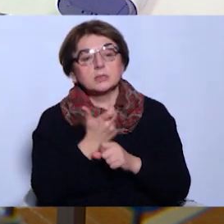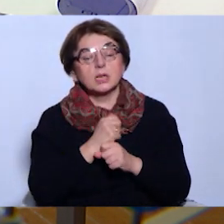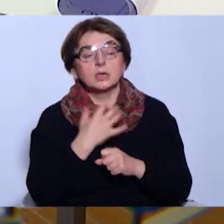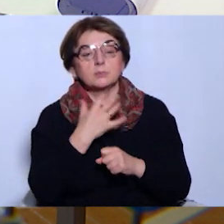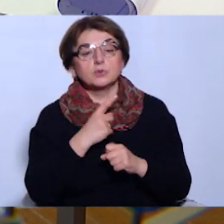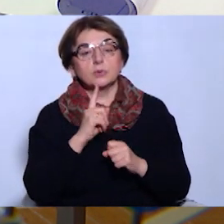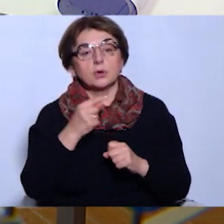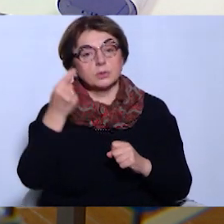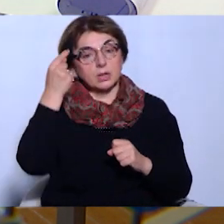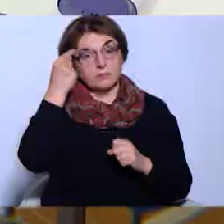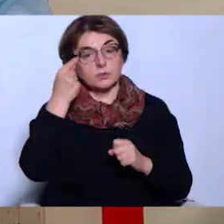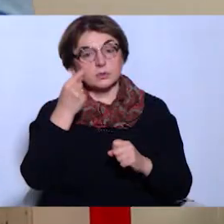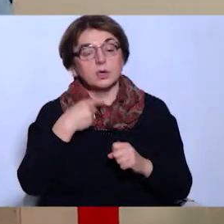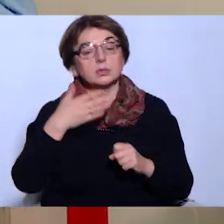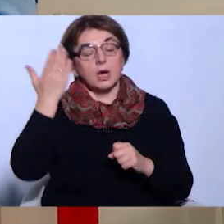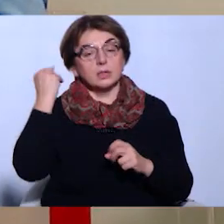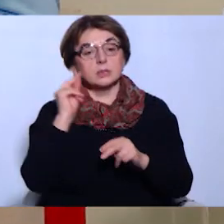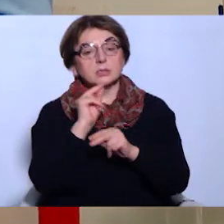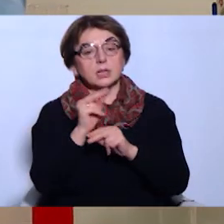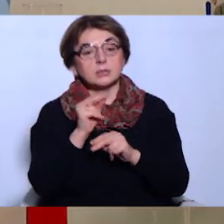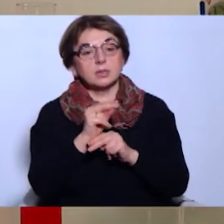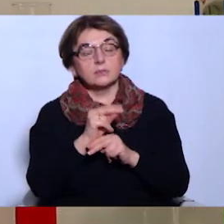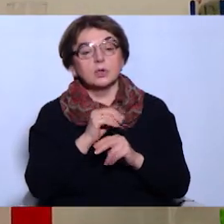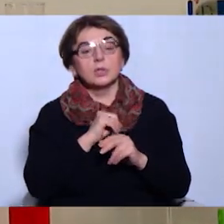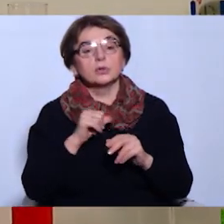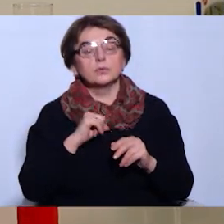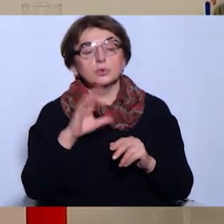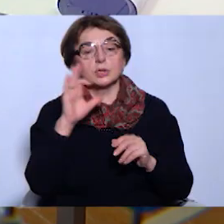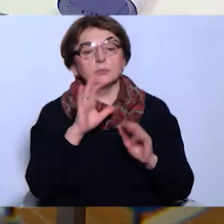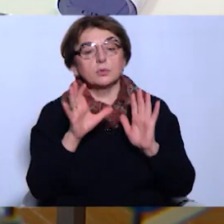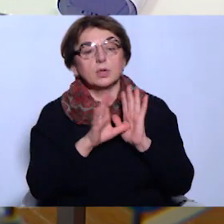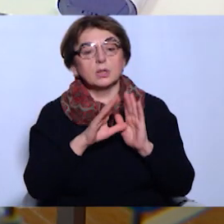ძალიან მნიშვნელოვანი რამ უნდა შეგახსენო, ეს ნასწავლიც გაქვს, რომ